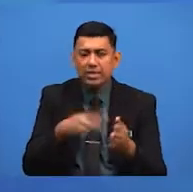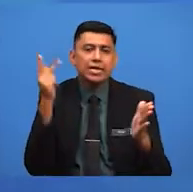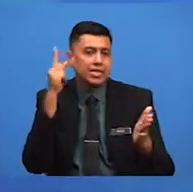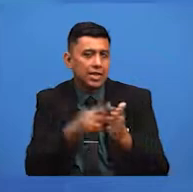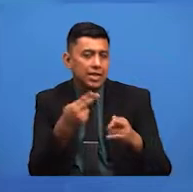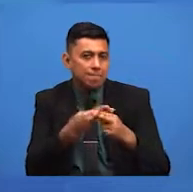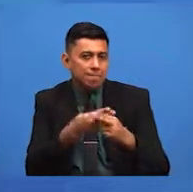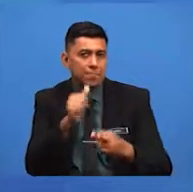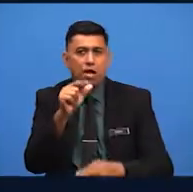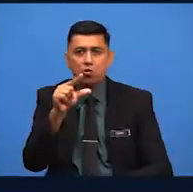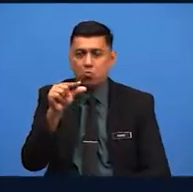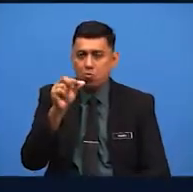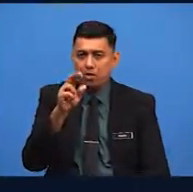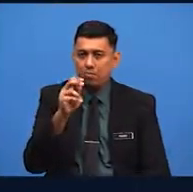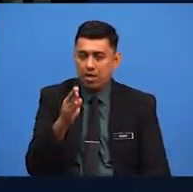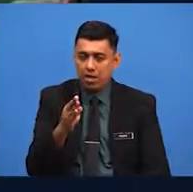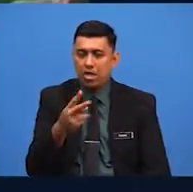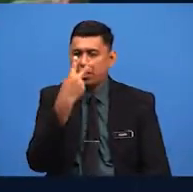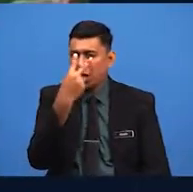lihat video ini.